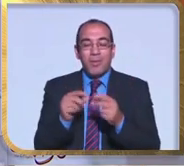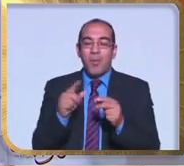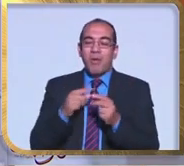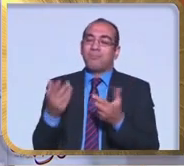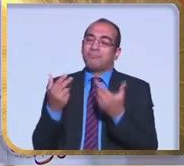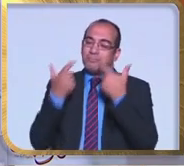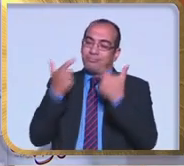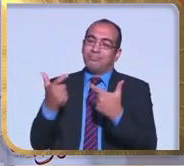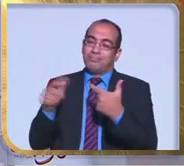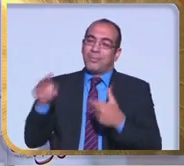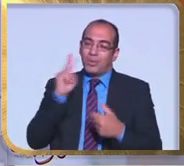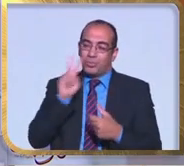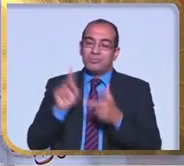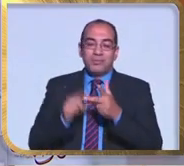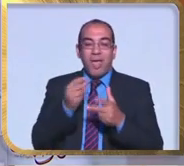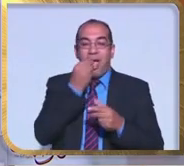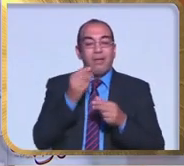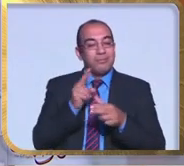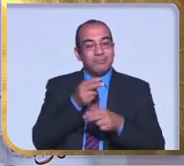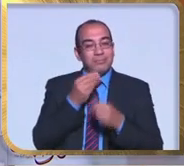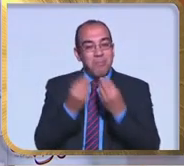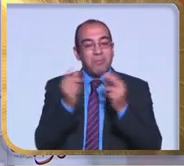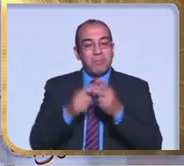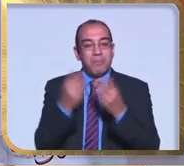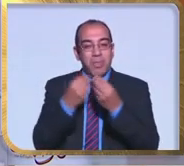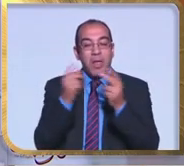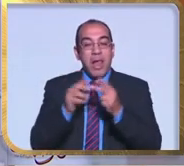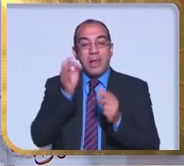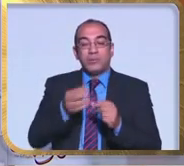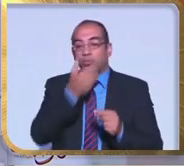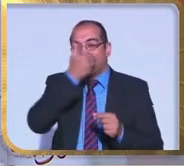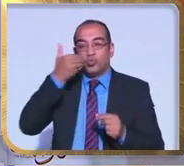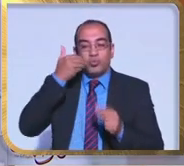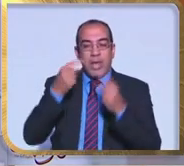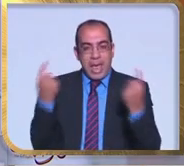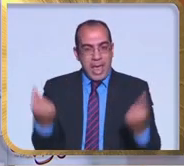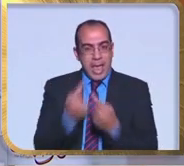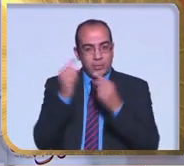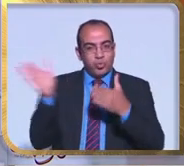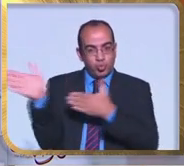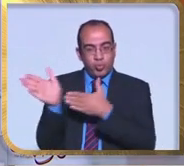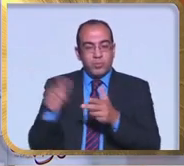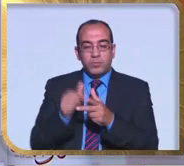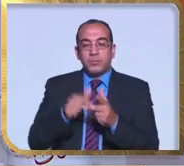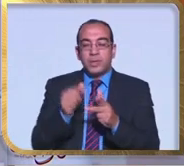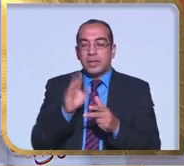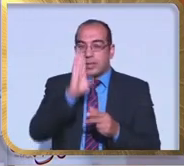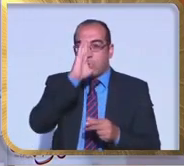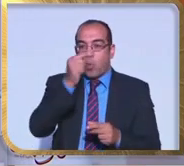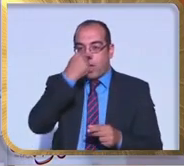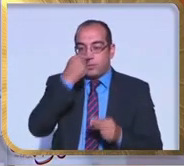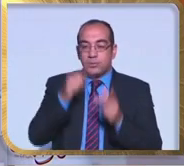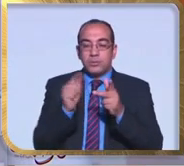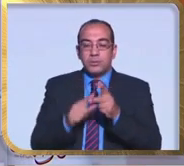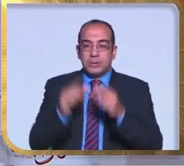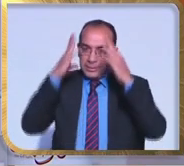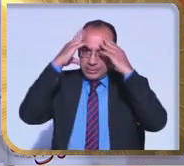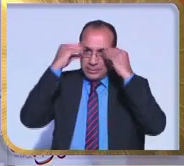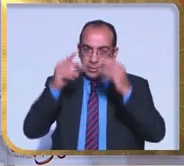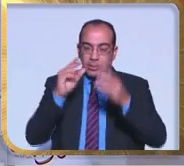ياكل لوحده. فالحالة اللي حضرتك قلتيها دي من الحالات اللي حضرتك عادي وانت في نفس الوقت بتصومي صيام